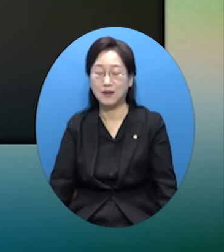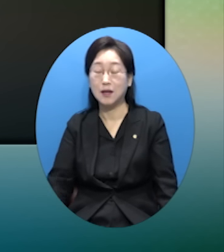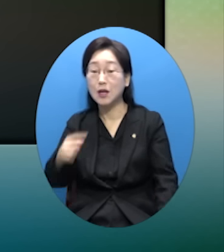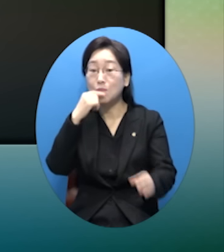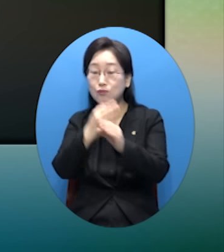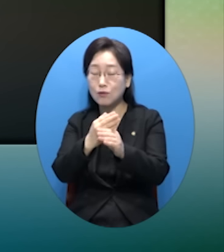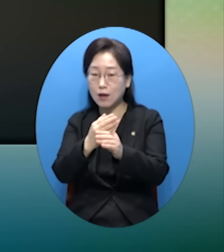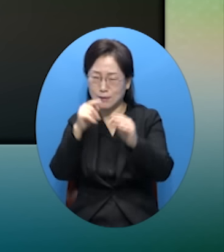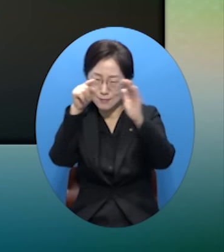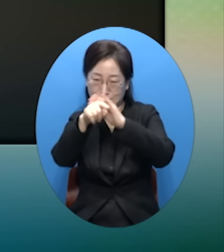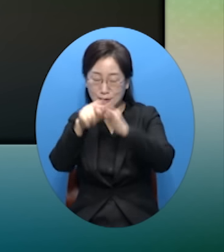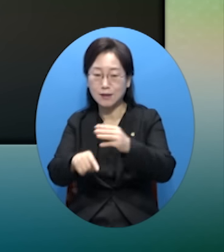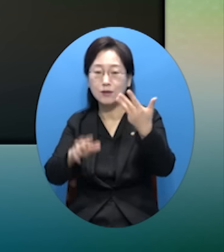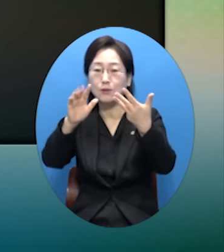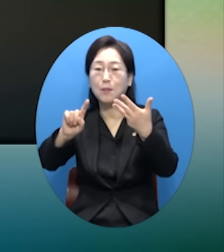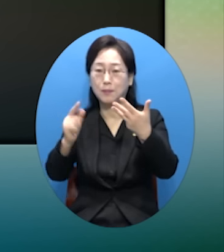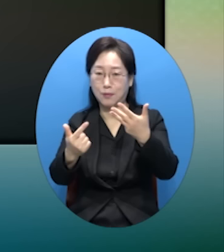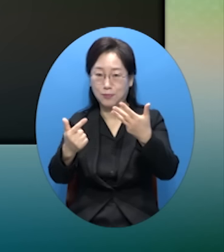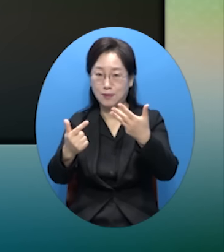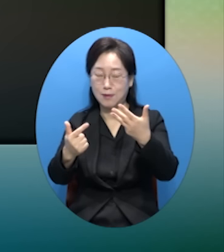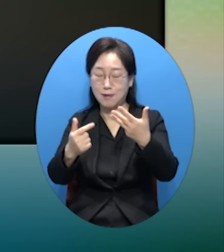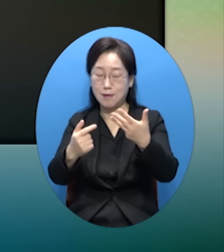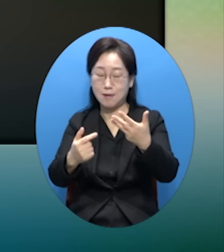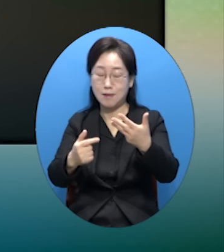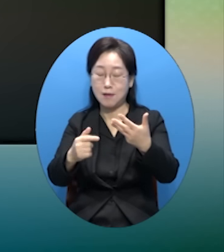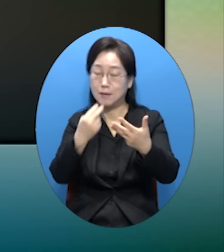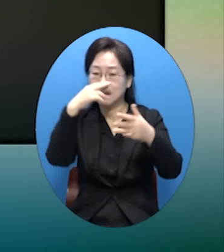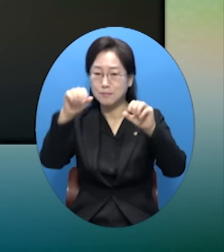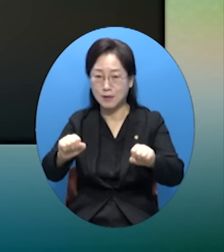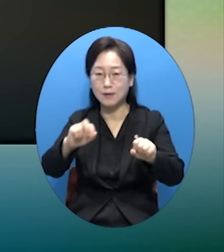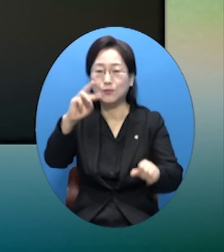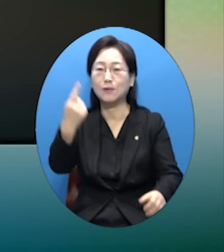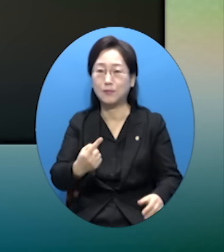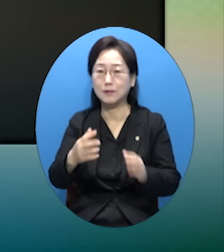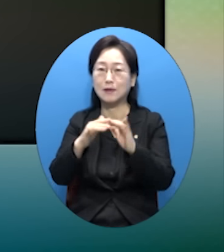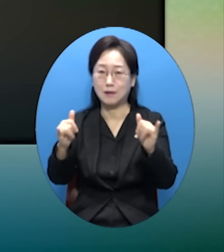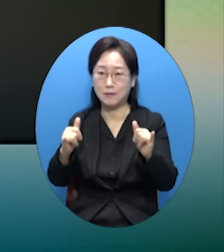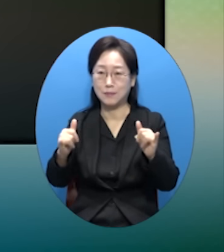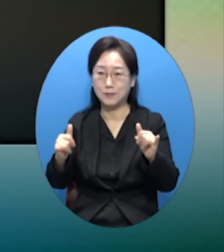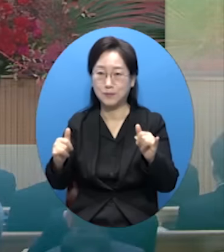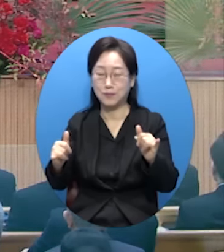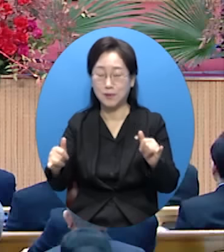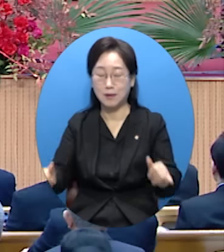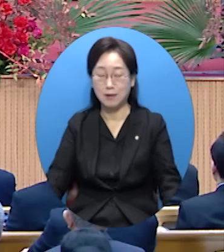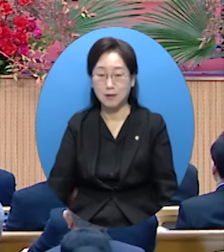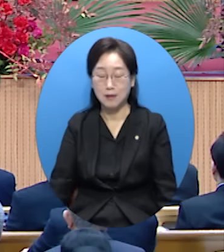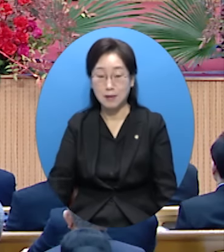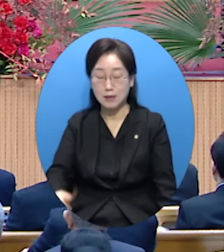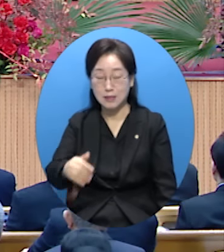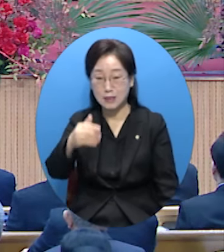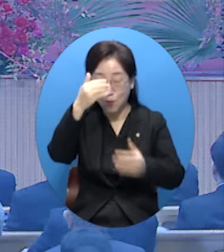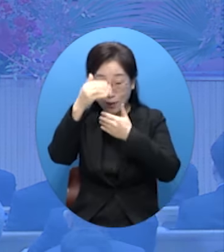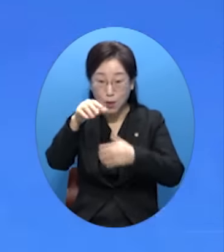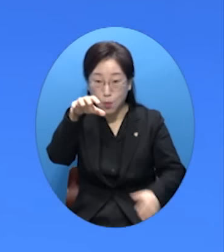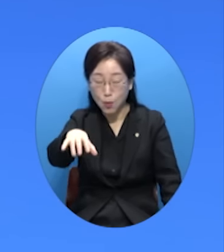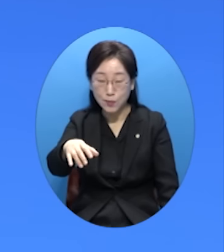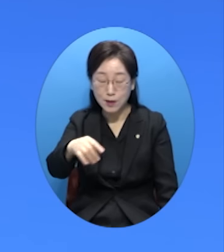북한에 8번 침투해서 8번 살아나온 사람입니다. 그래서 황해도 일대에